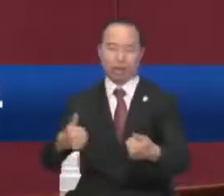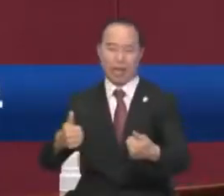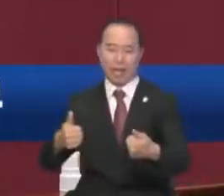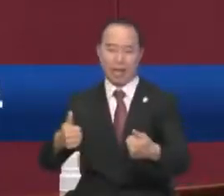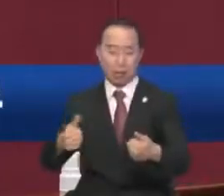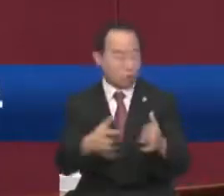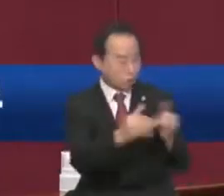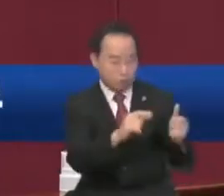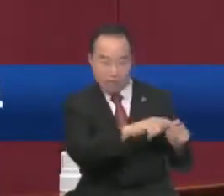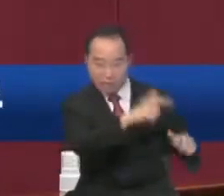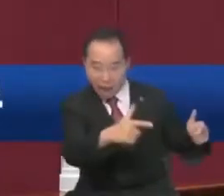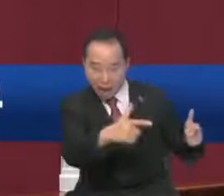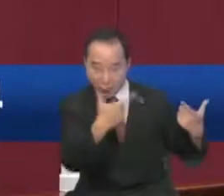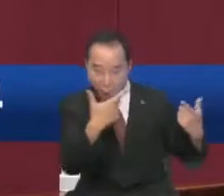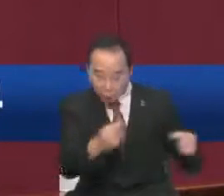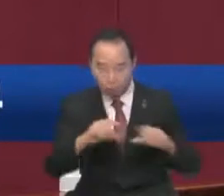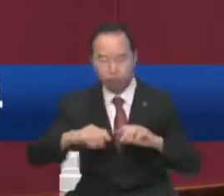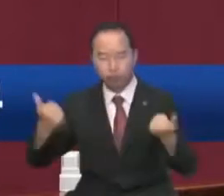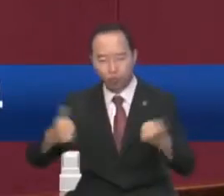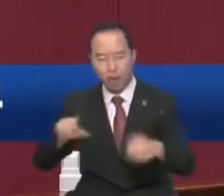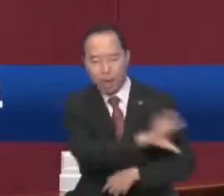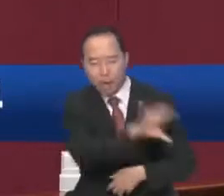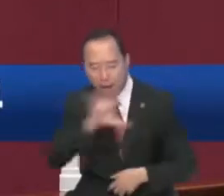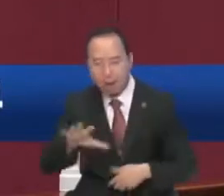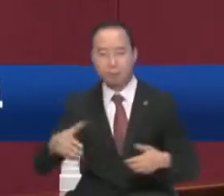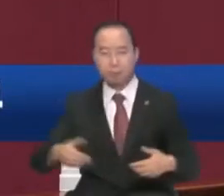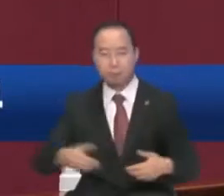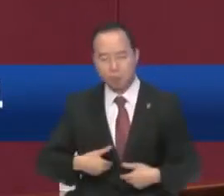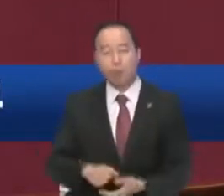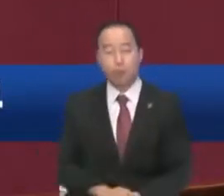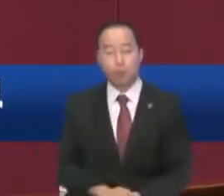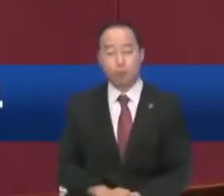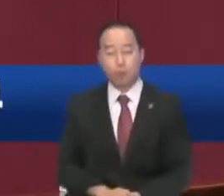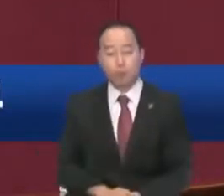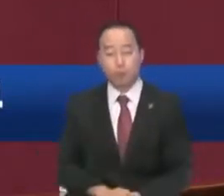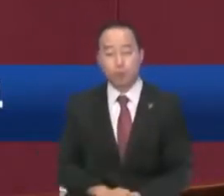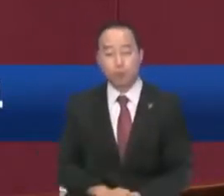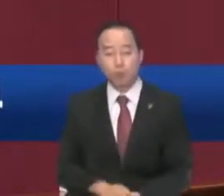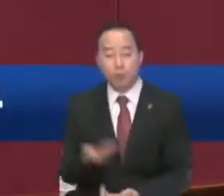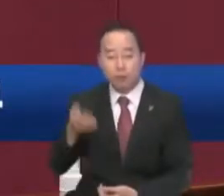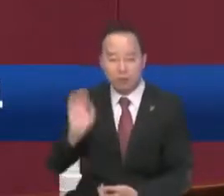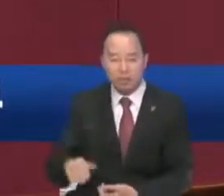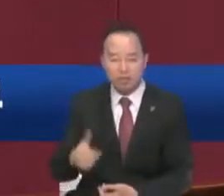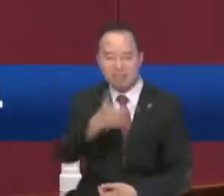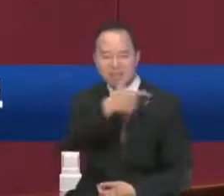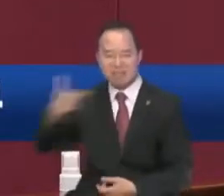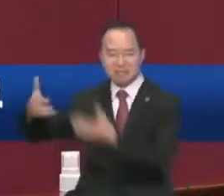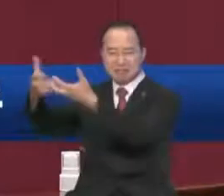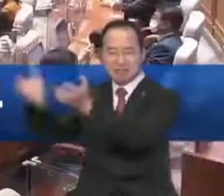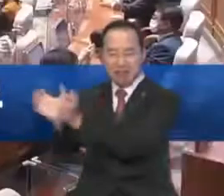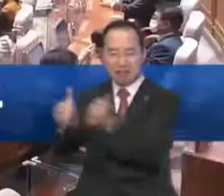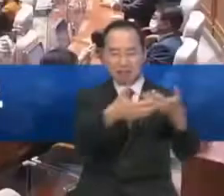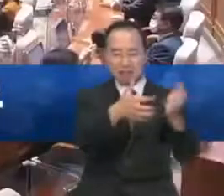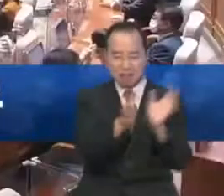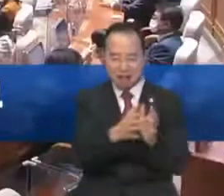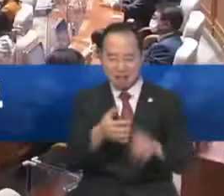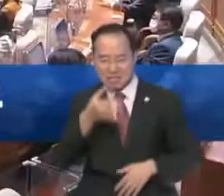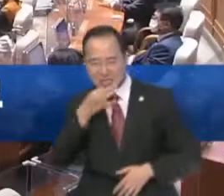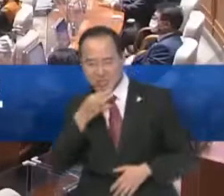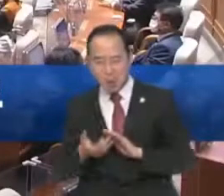수 없는 시대적 요구였기 때문입니다. 그러나 거대 양당의 밥그릇 논리로